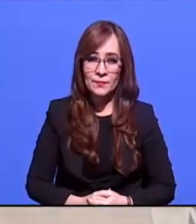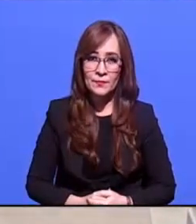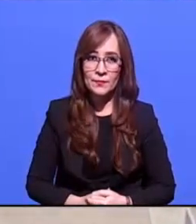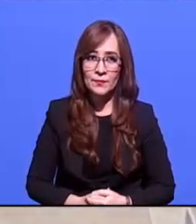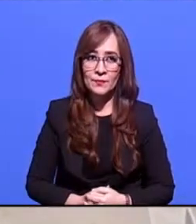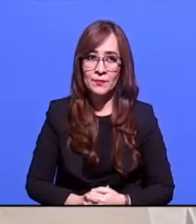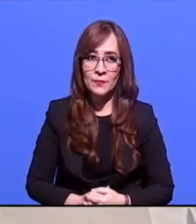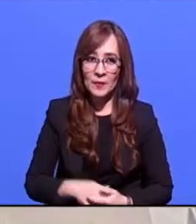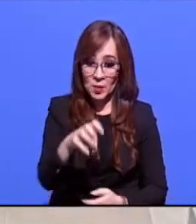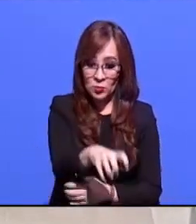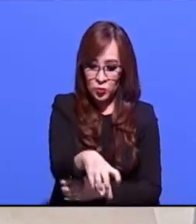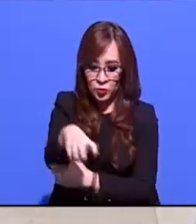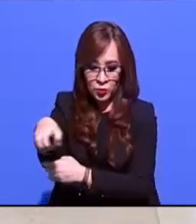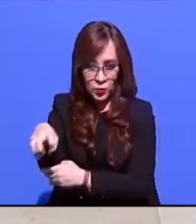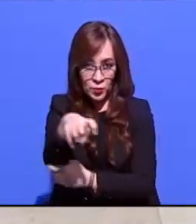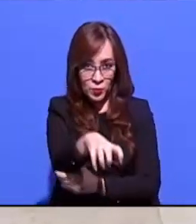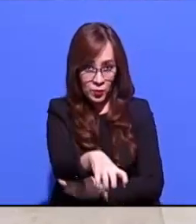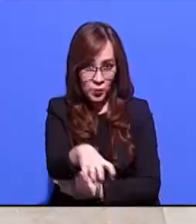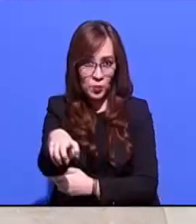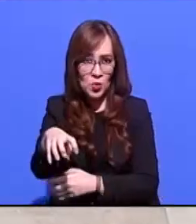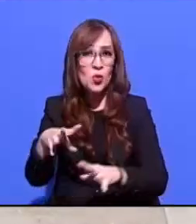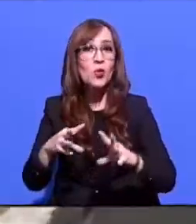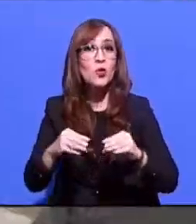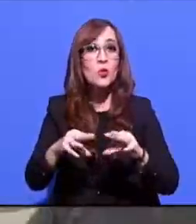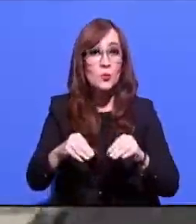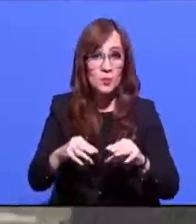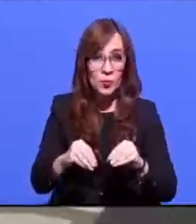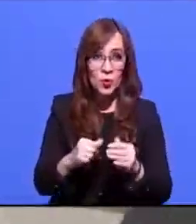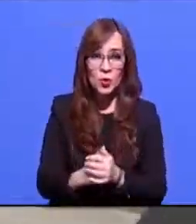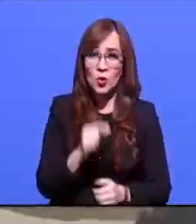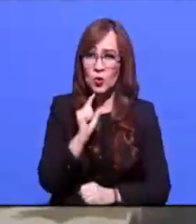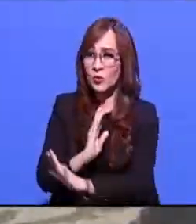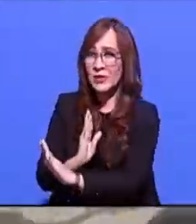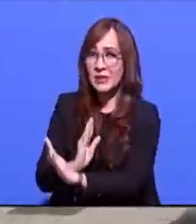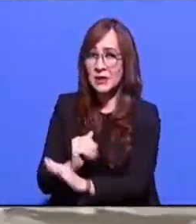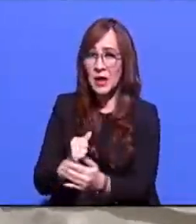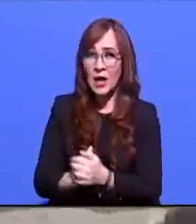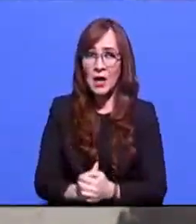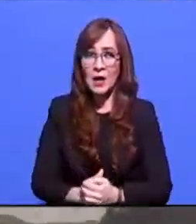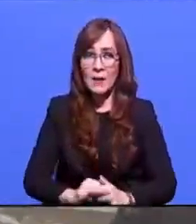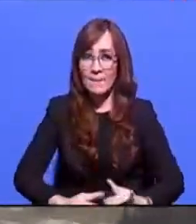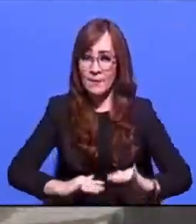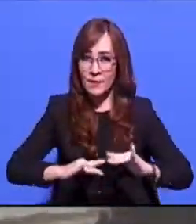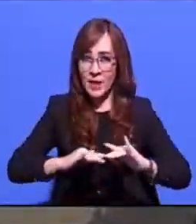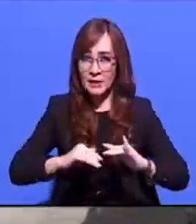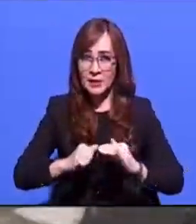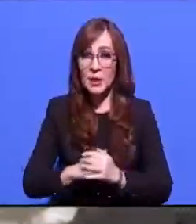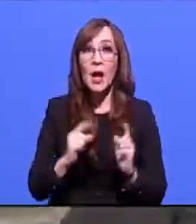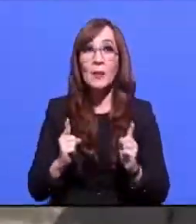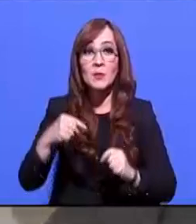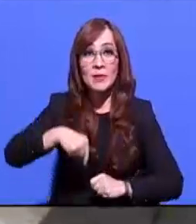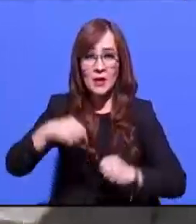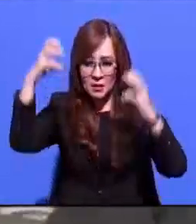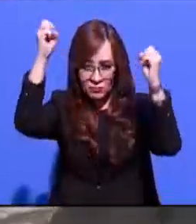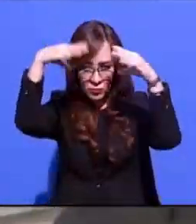Sementara pengerukan lumpur normalisasi anak Kali Ciliwung mengantisipasi musim penghujan dan Jakarta yang kerap dilanda banjir, suku Dinas